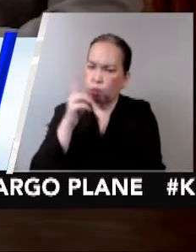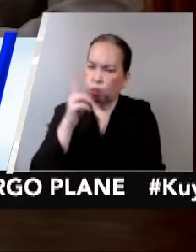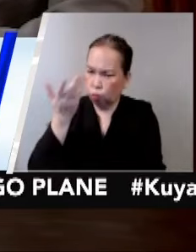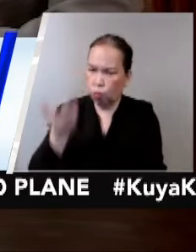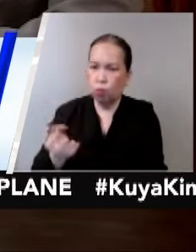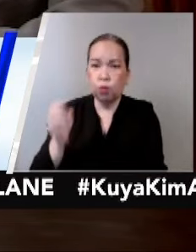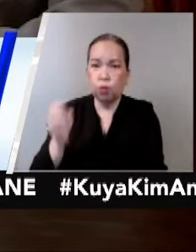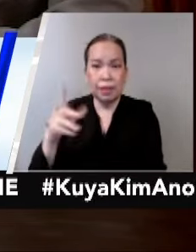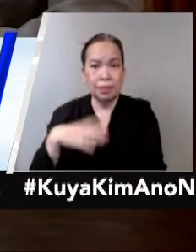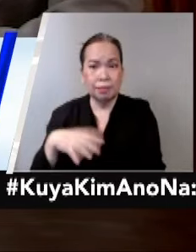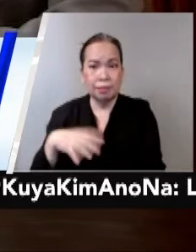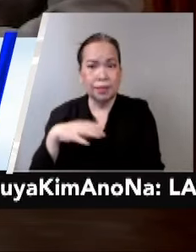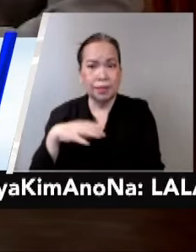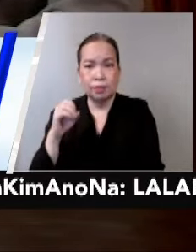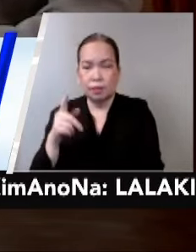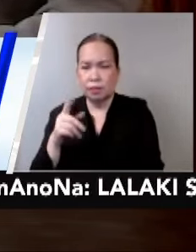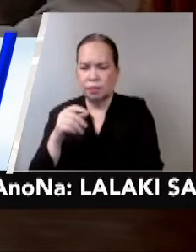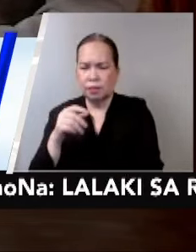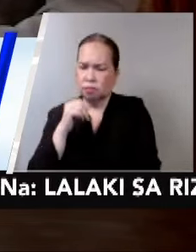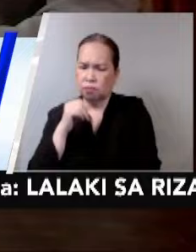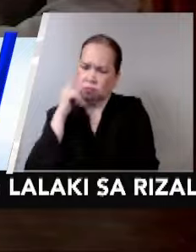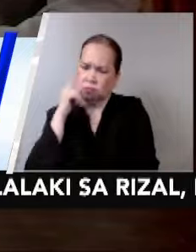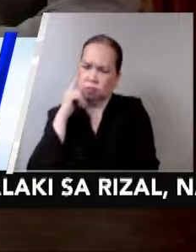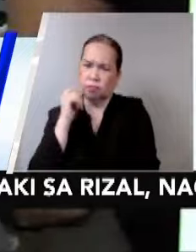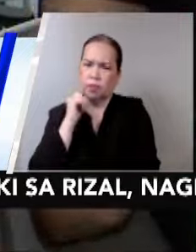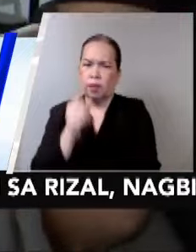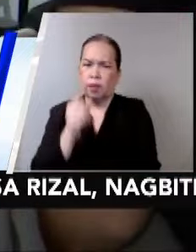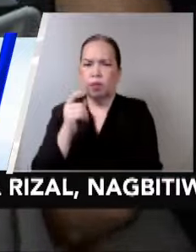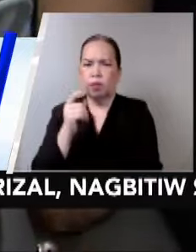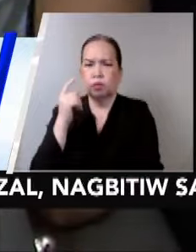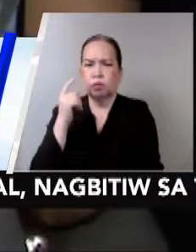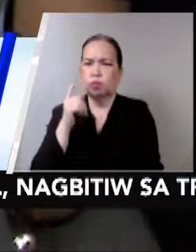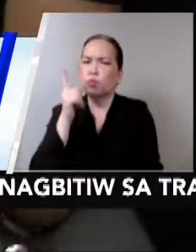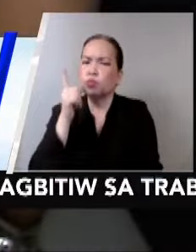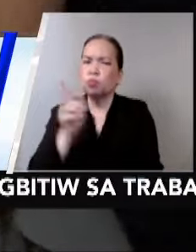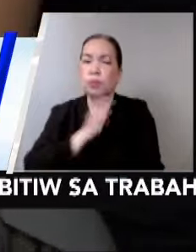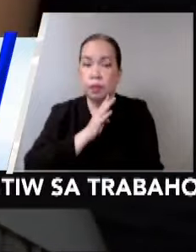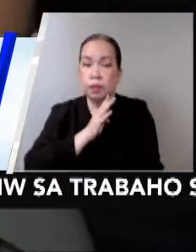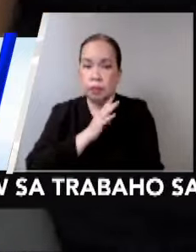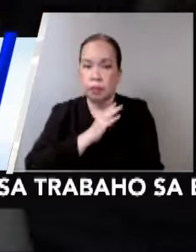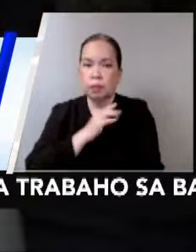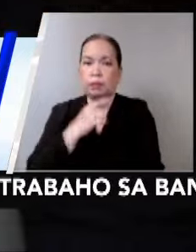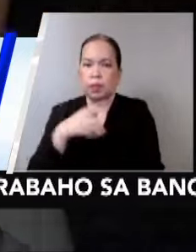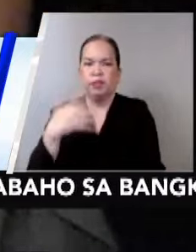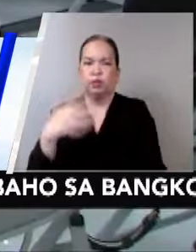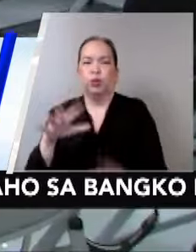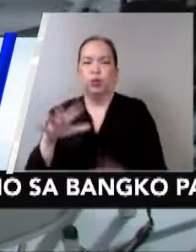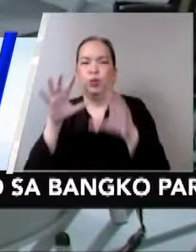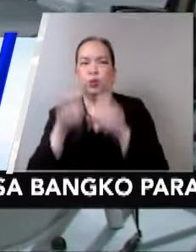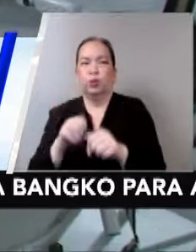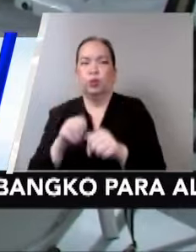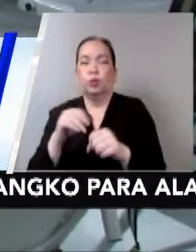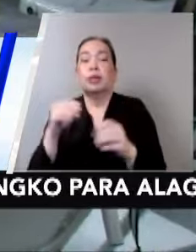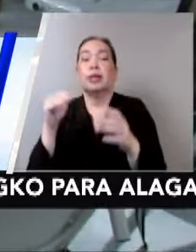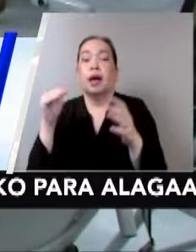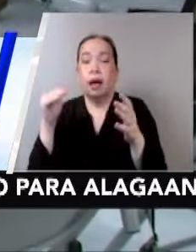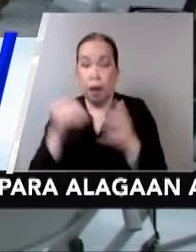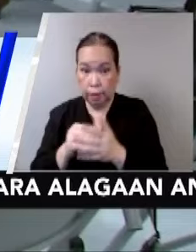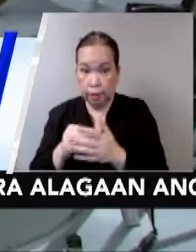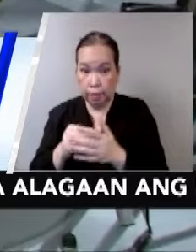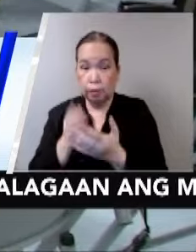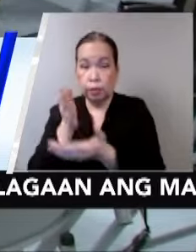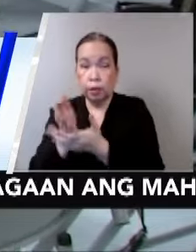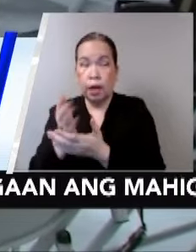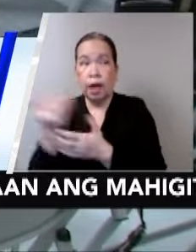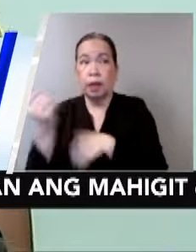parang hindi mo siya pag-iisipan na may masamang gagawin. Pero tiklo ang suspect na magtangka o manong manalisin na naman sa isang clinic sa